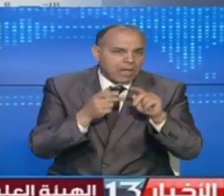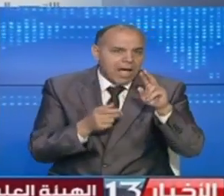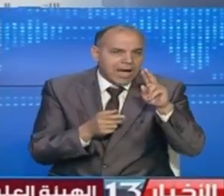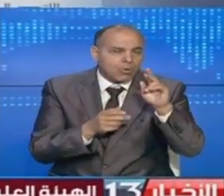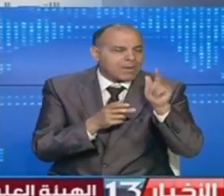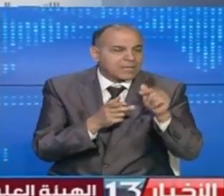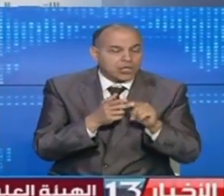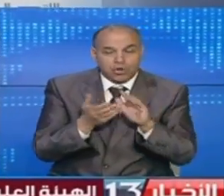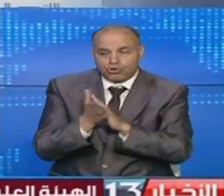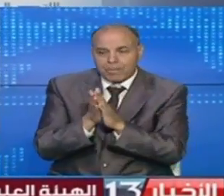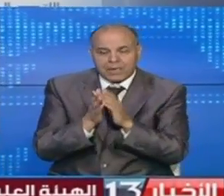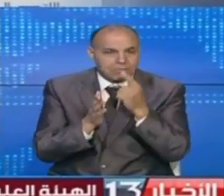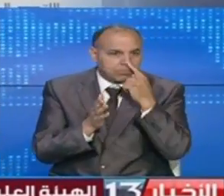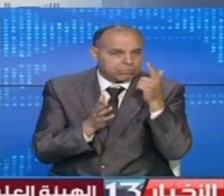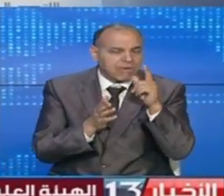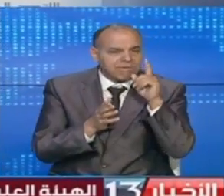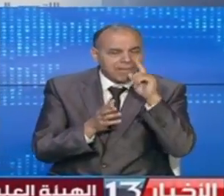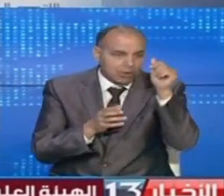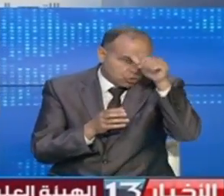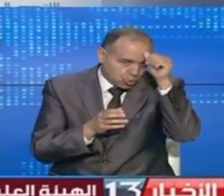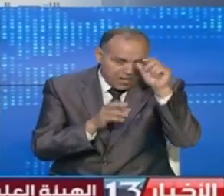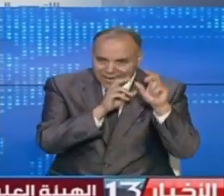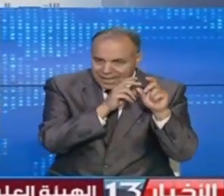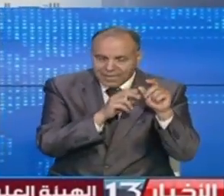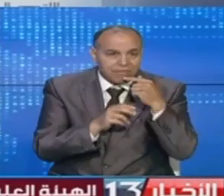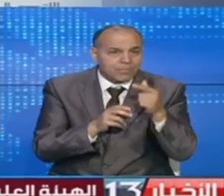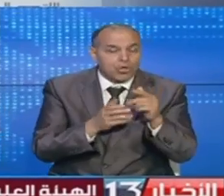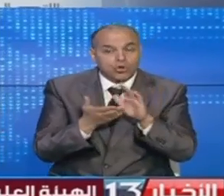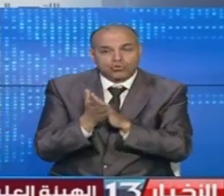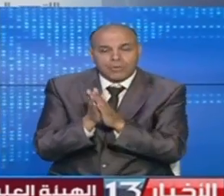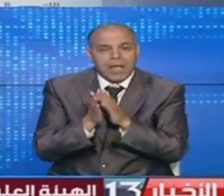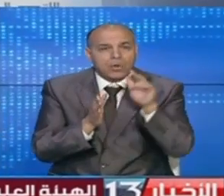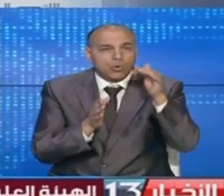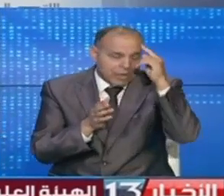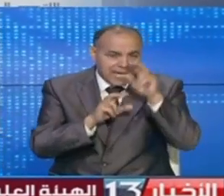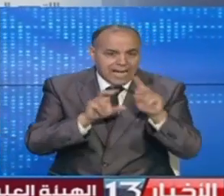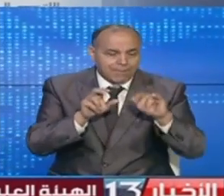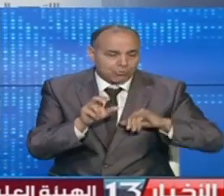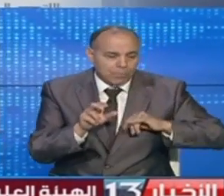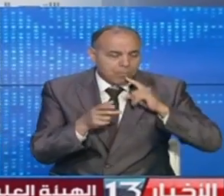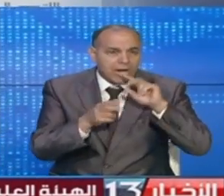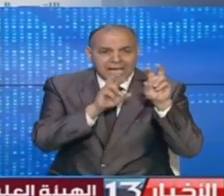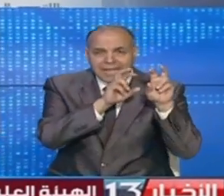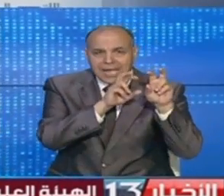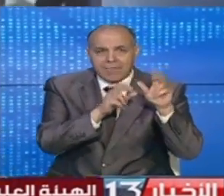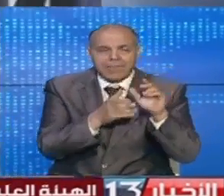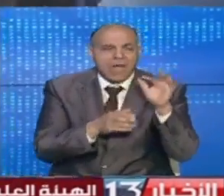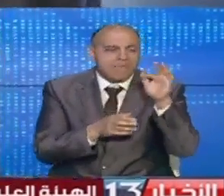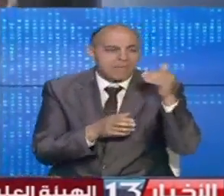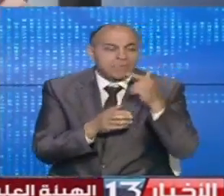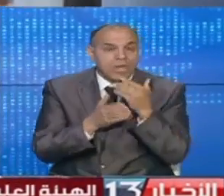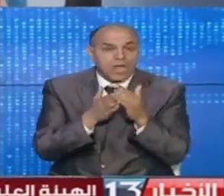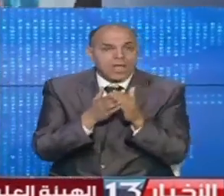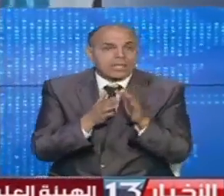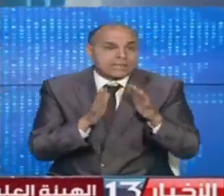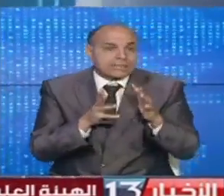بلاتين، جمعية ريحانة للمرأة بجندوبة إذاعة ريحانة، جمعية توني للإعلام الشبابي إذاعة المند أف أم. وفي